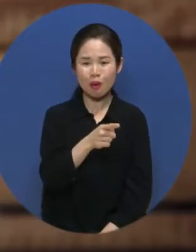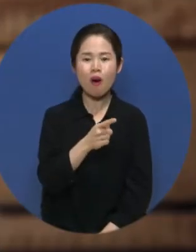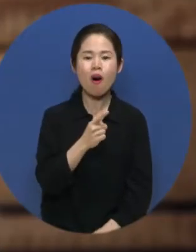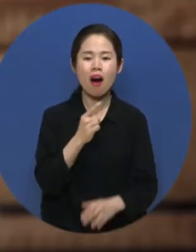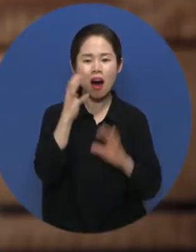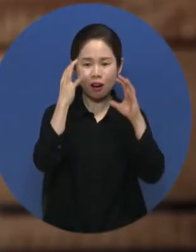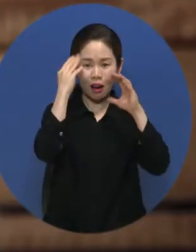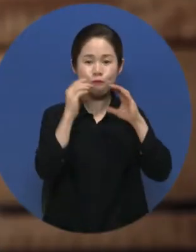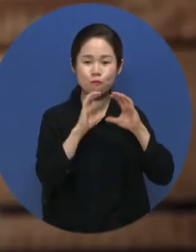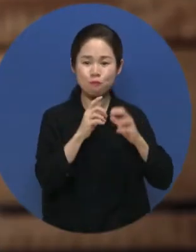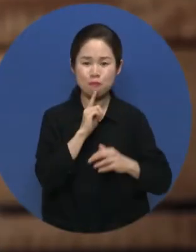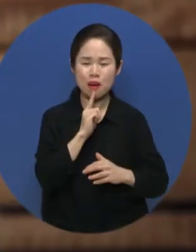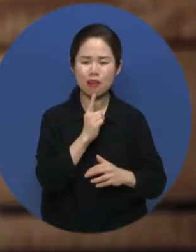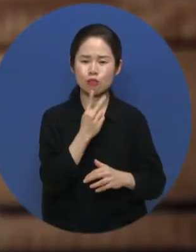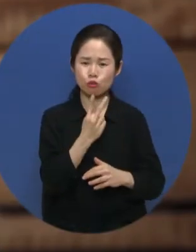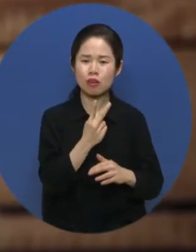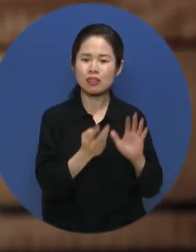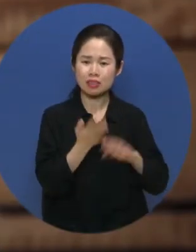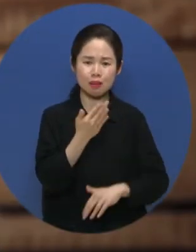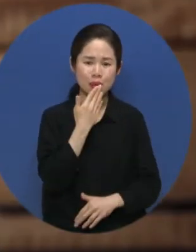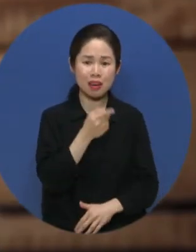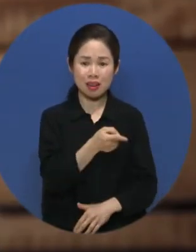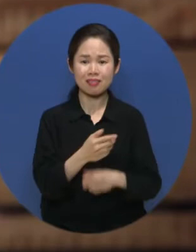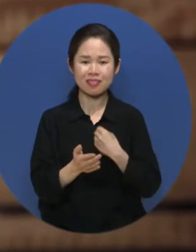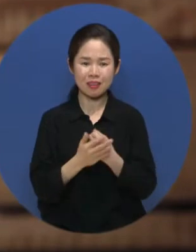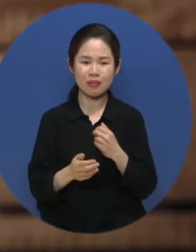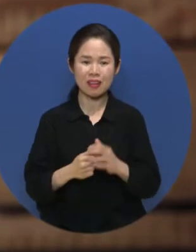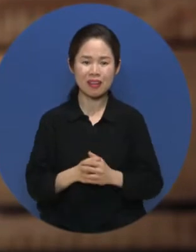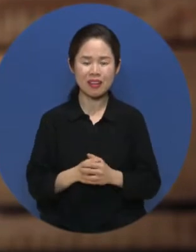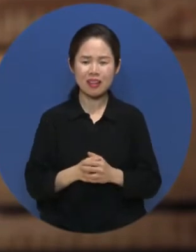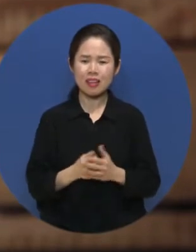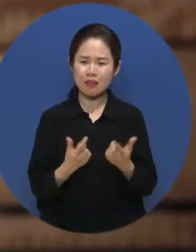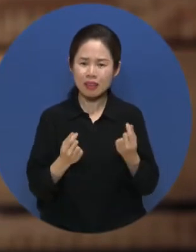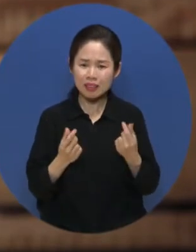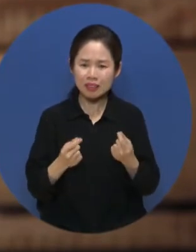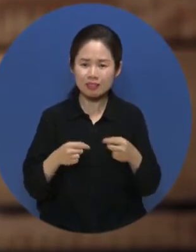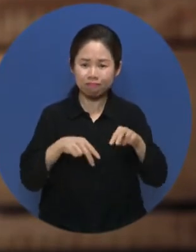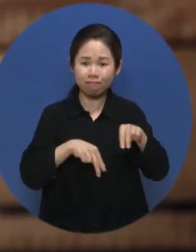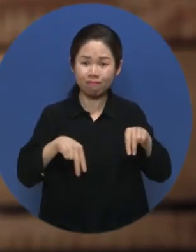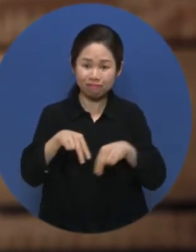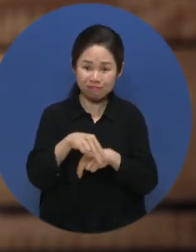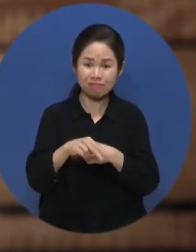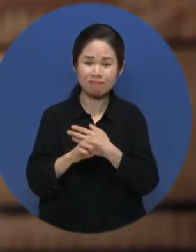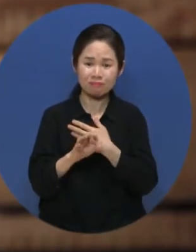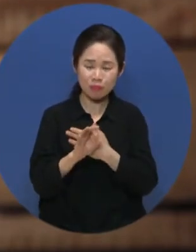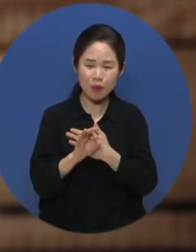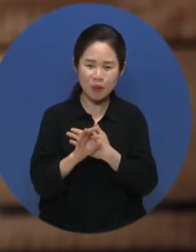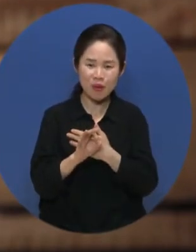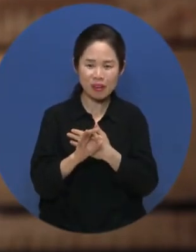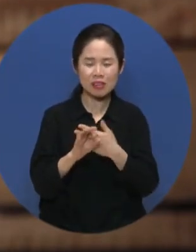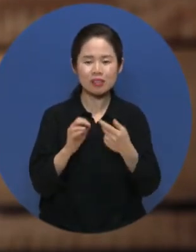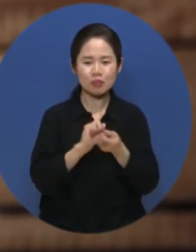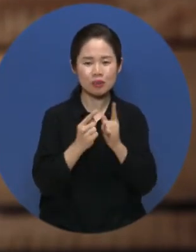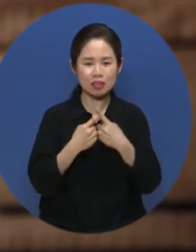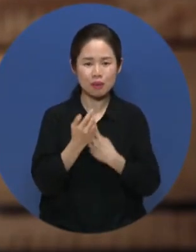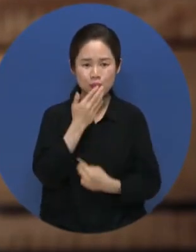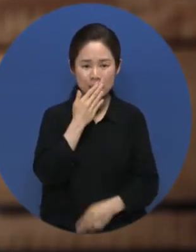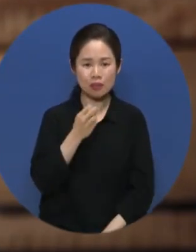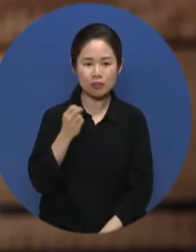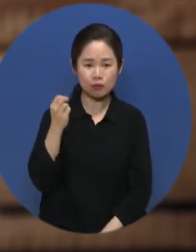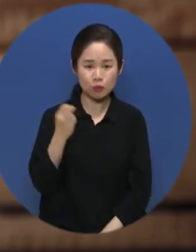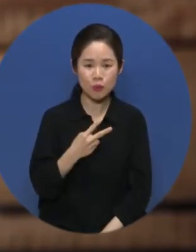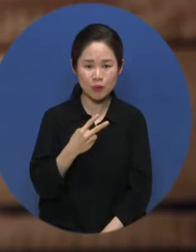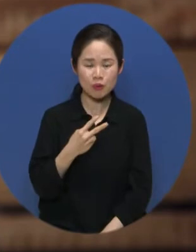얼마나 많은 사람들에게 변화의 계기를 마련해주고 또 사소한 차별과 차이, 또 심각하게 더